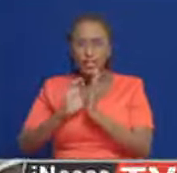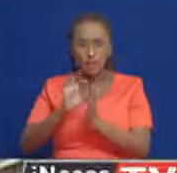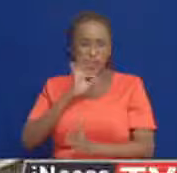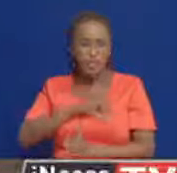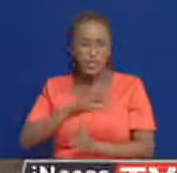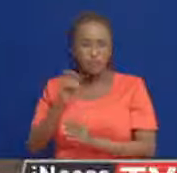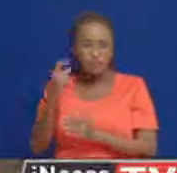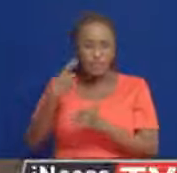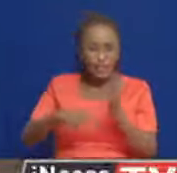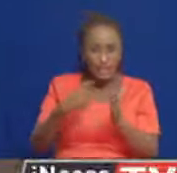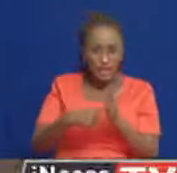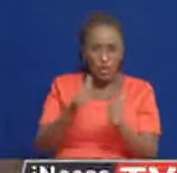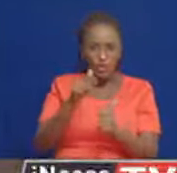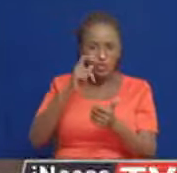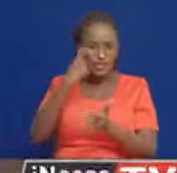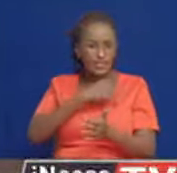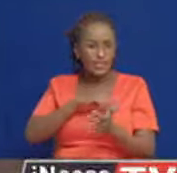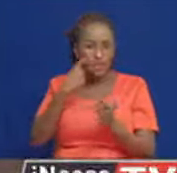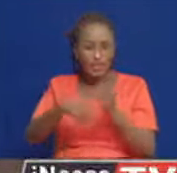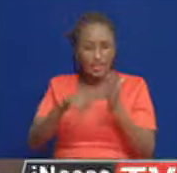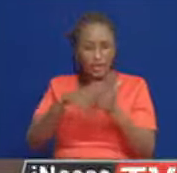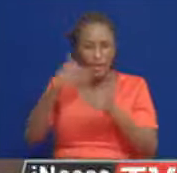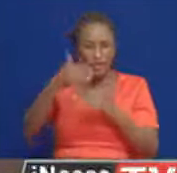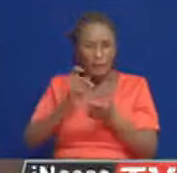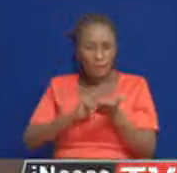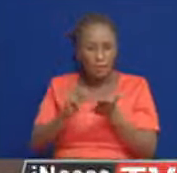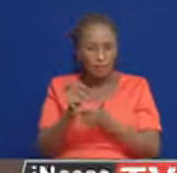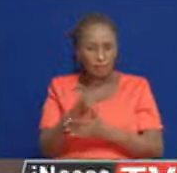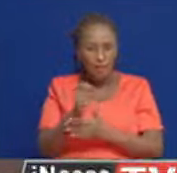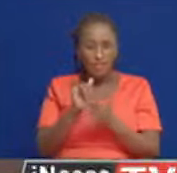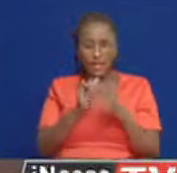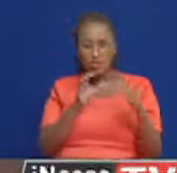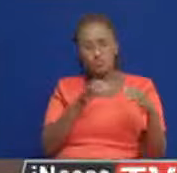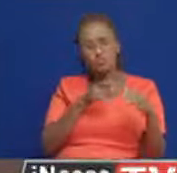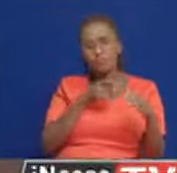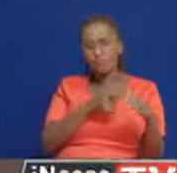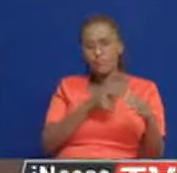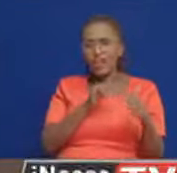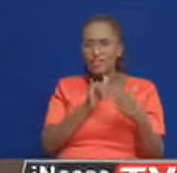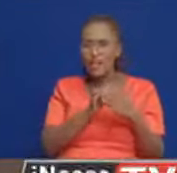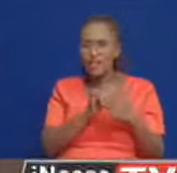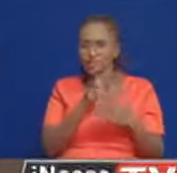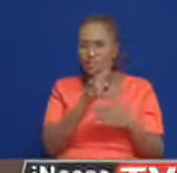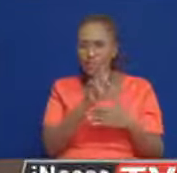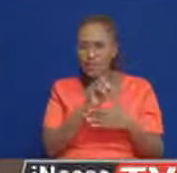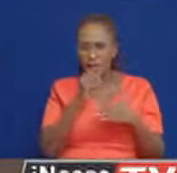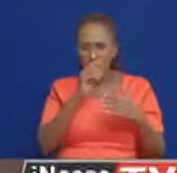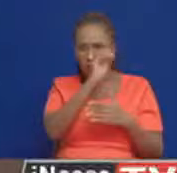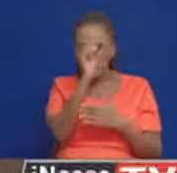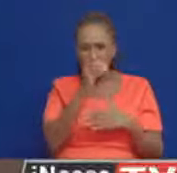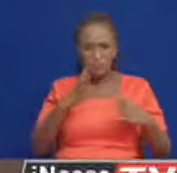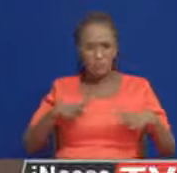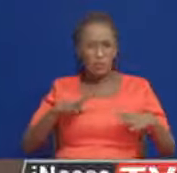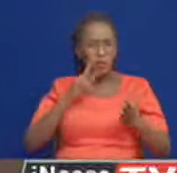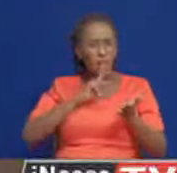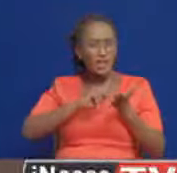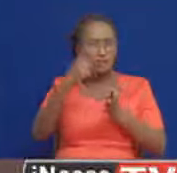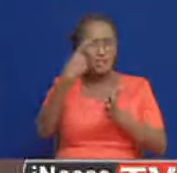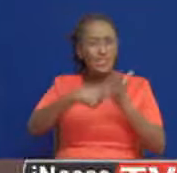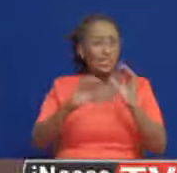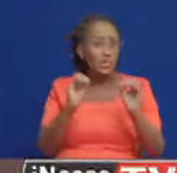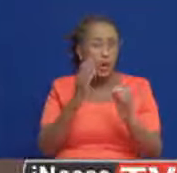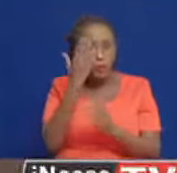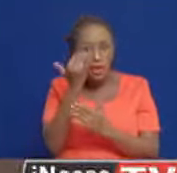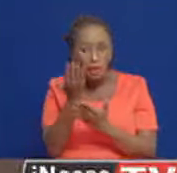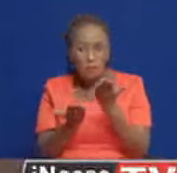unatozwa kulingana na mapato yako, inakuta ya kwamba kwa hiyo group, hiyo asilimia 80, wengi hawalipi hiyo income tax, kwa sababu either